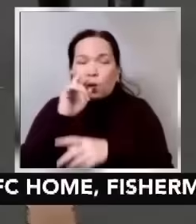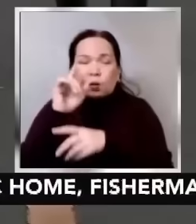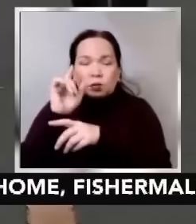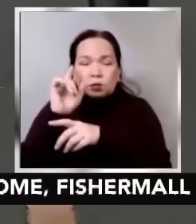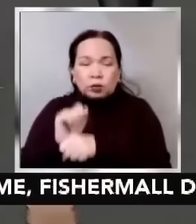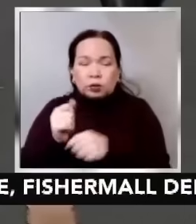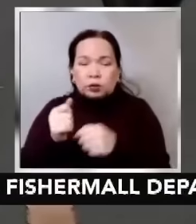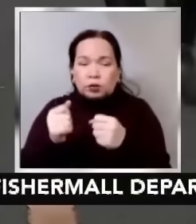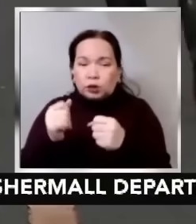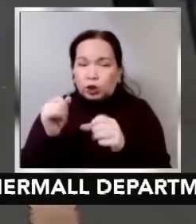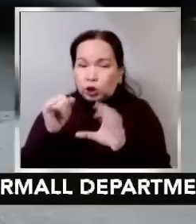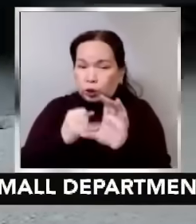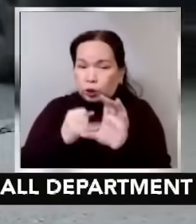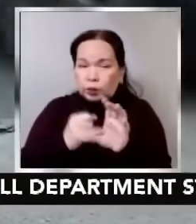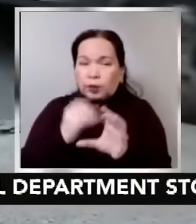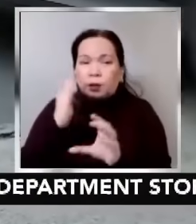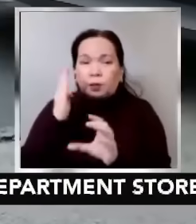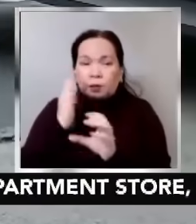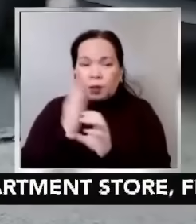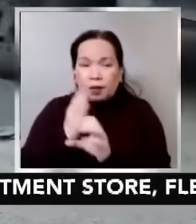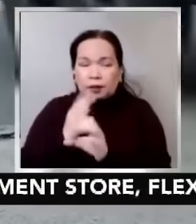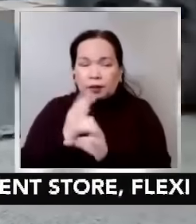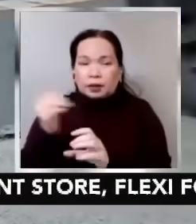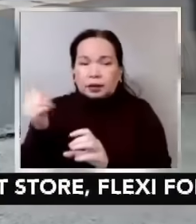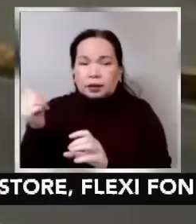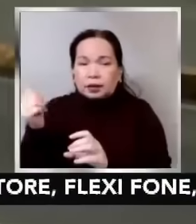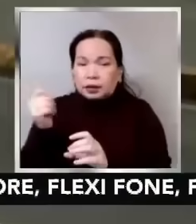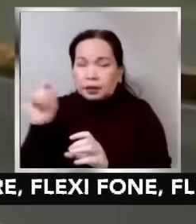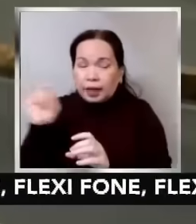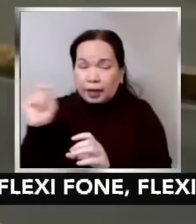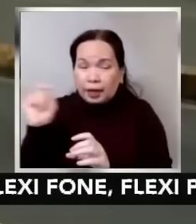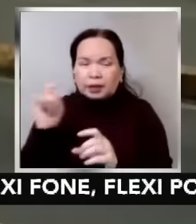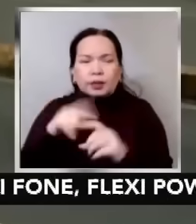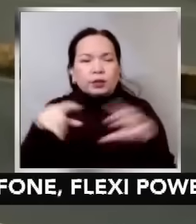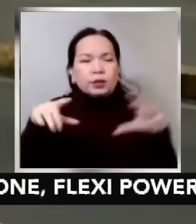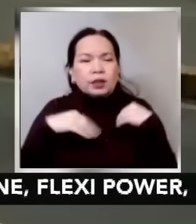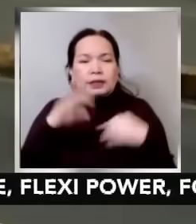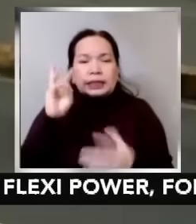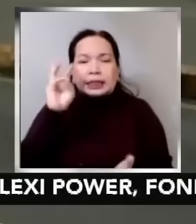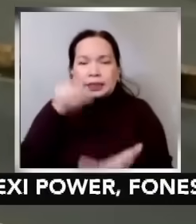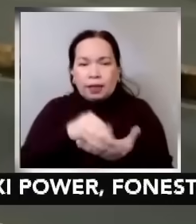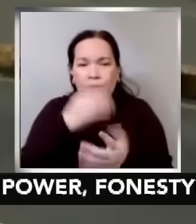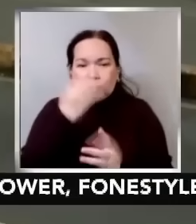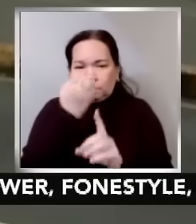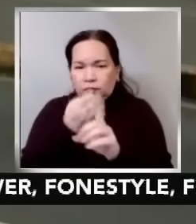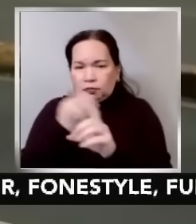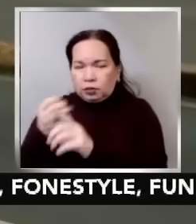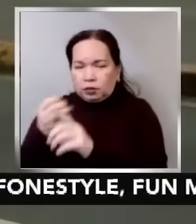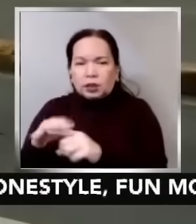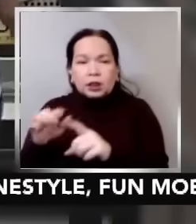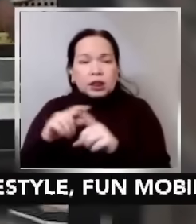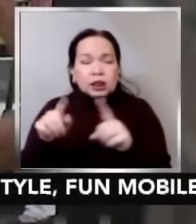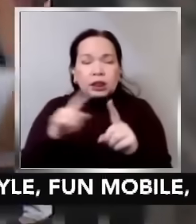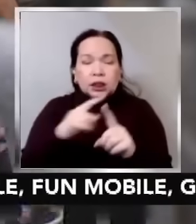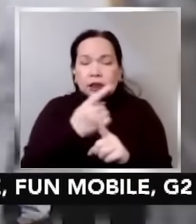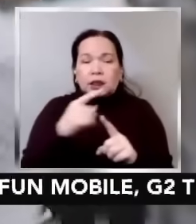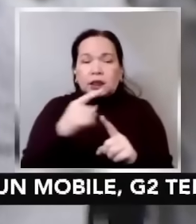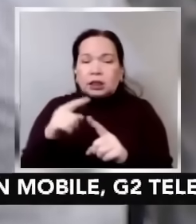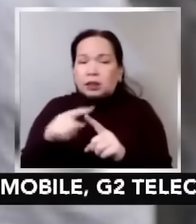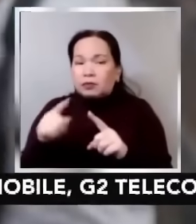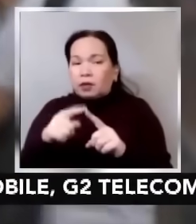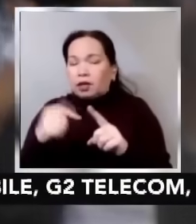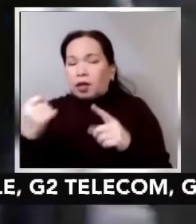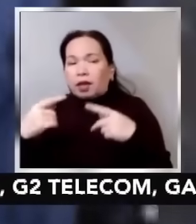na makatatanggap ng tig 6,500 pesos. Iba naman ang halaga sa iba pang pampublikong sasakyan. Para sa